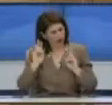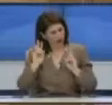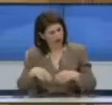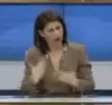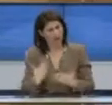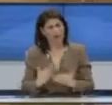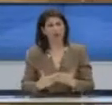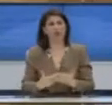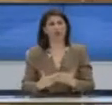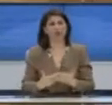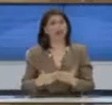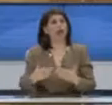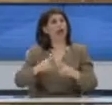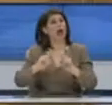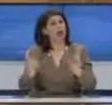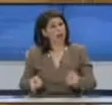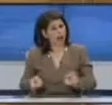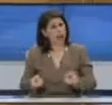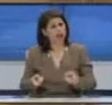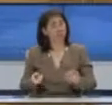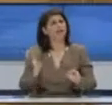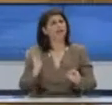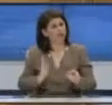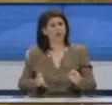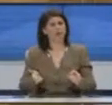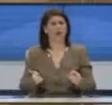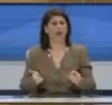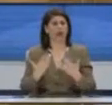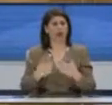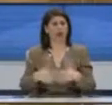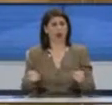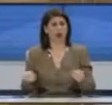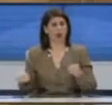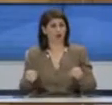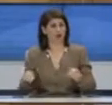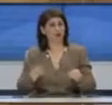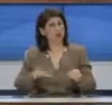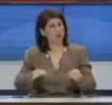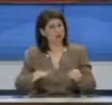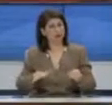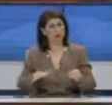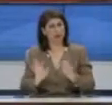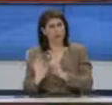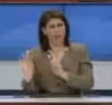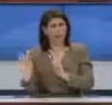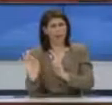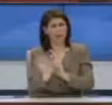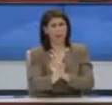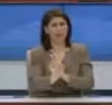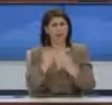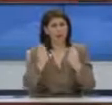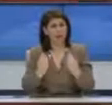ότι το λιανεμπόριο μπορεί να λειτουργήσει οργανωμένα και ενδεχομένως και επιδημιολογικά είναι πιο